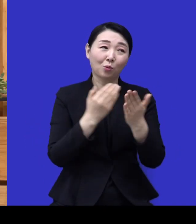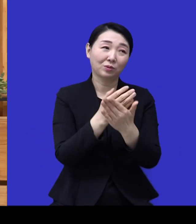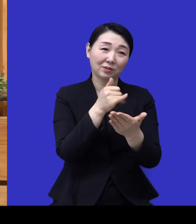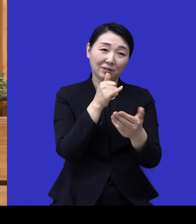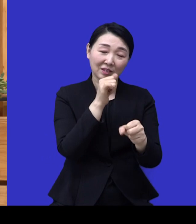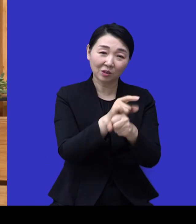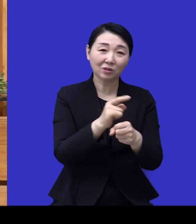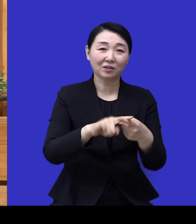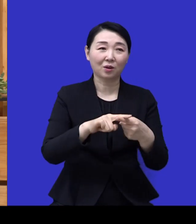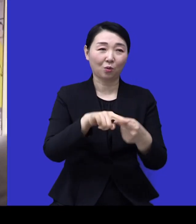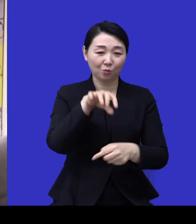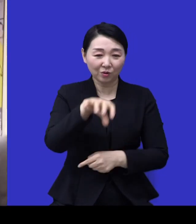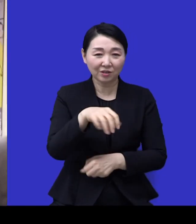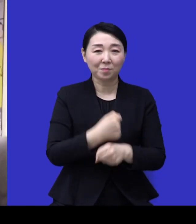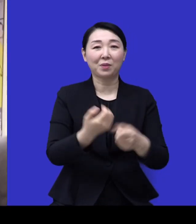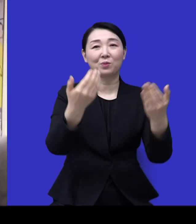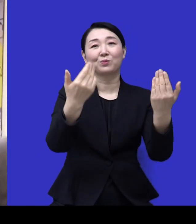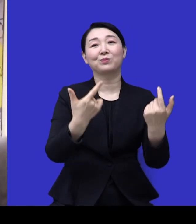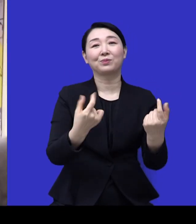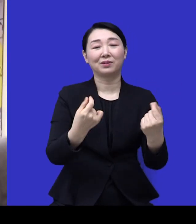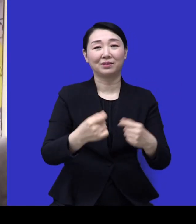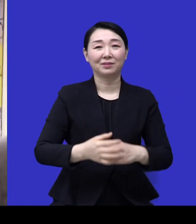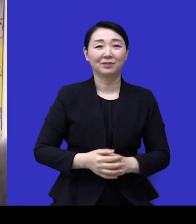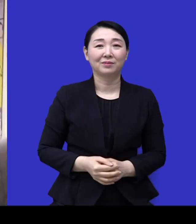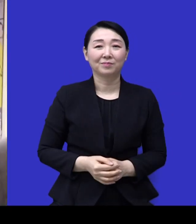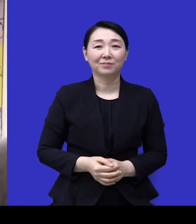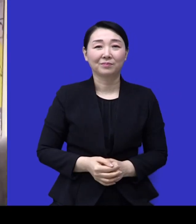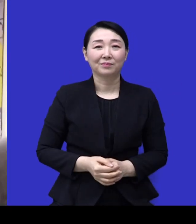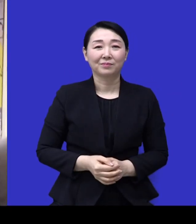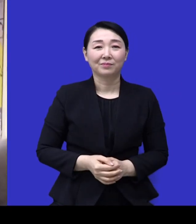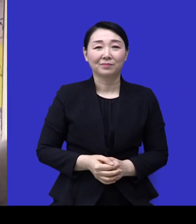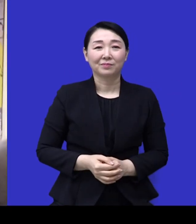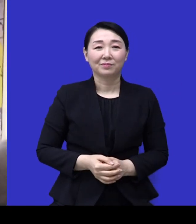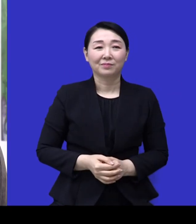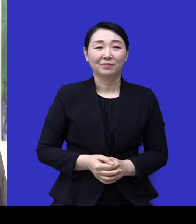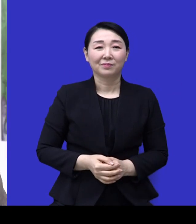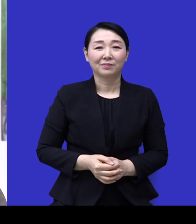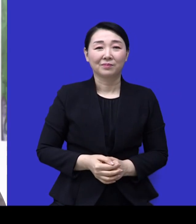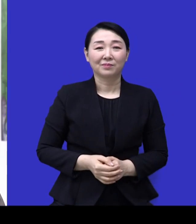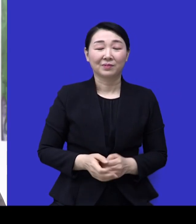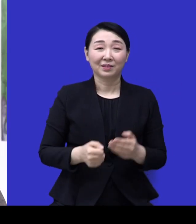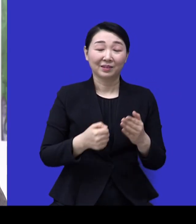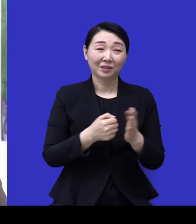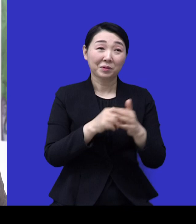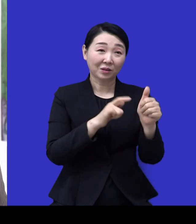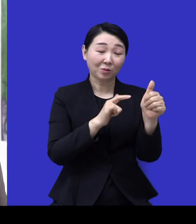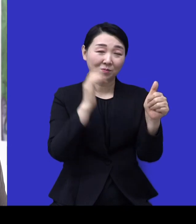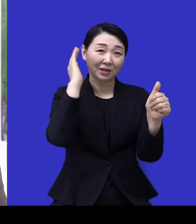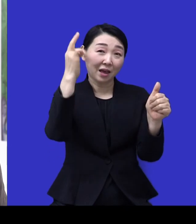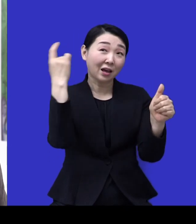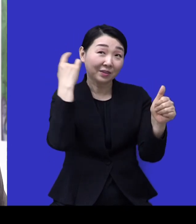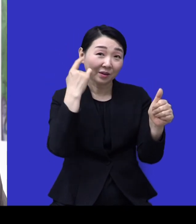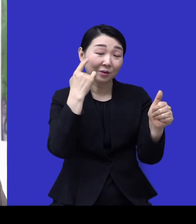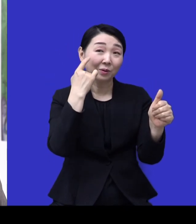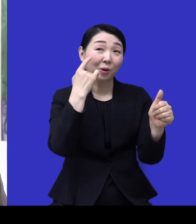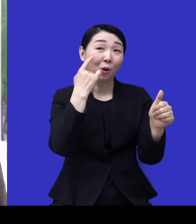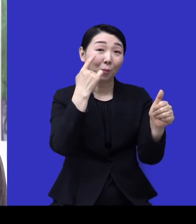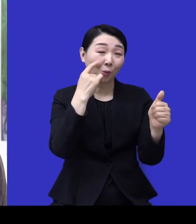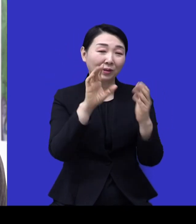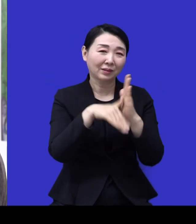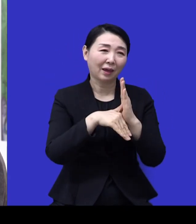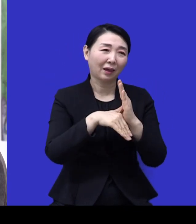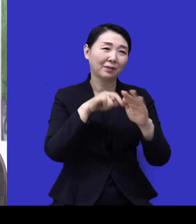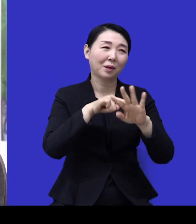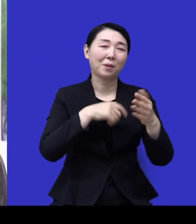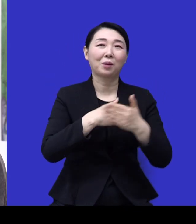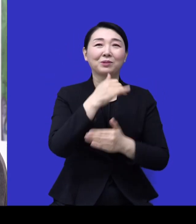성격을 네. 또 위치를 만드신 것이 아닌가 하는 생각이 들었습니다. 그래서 저 아까 장로님 말씀드리면서 이렇게 설레임도 있었고요.